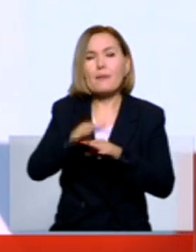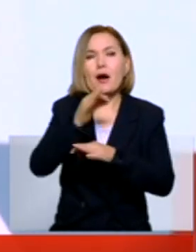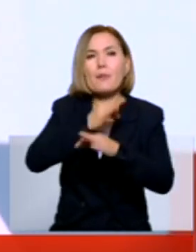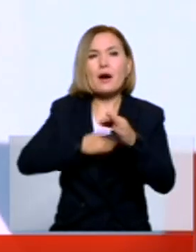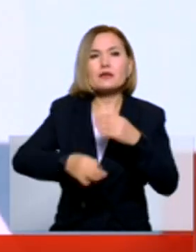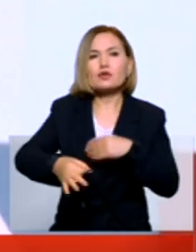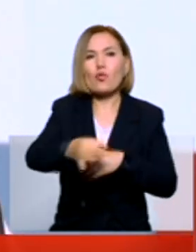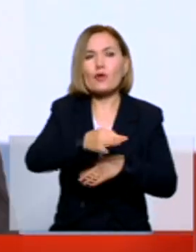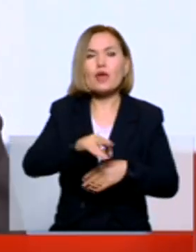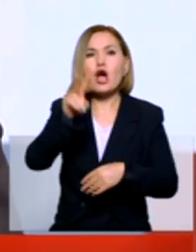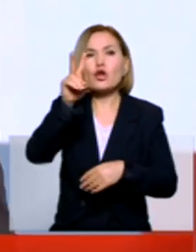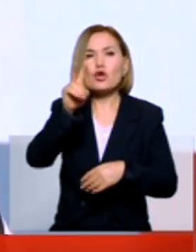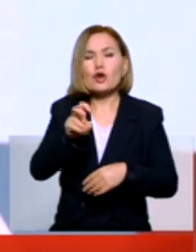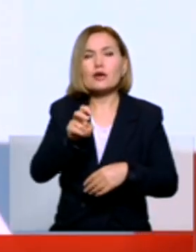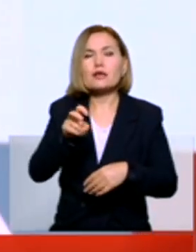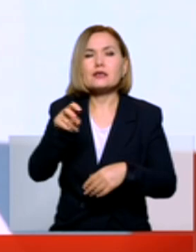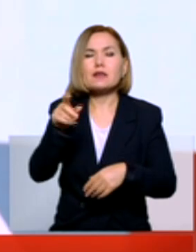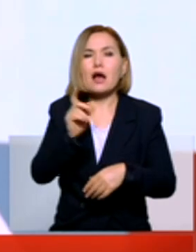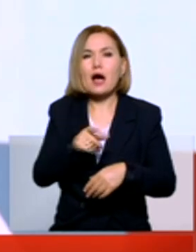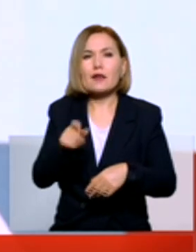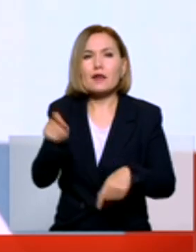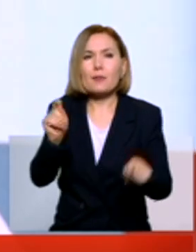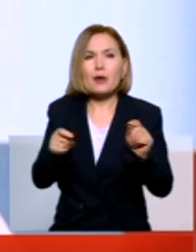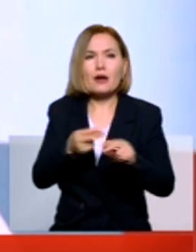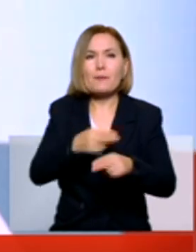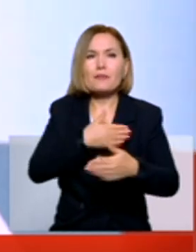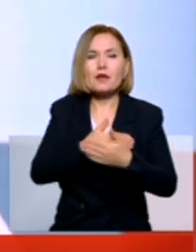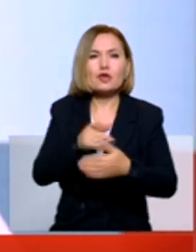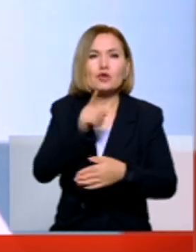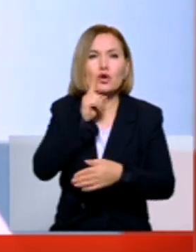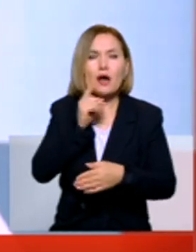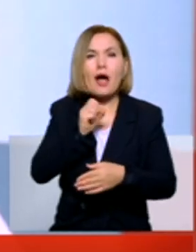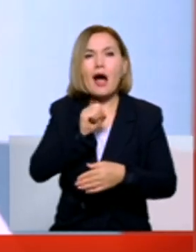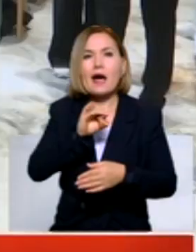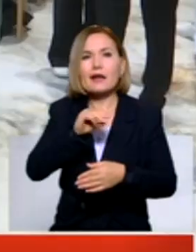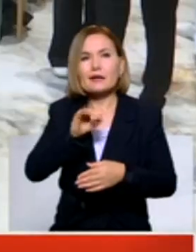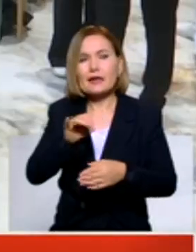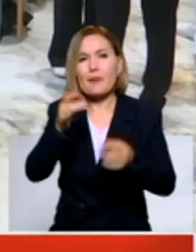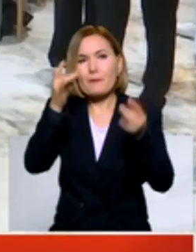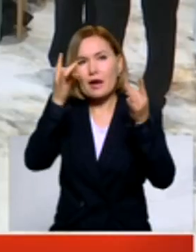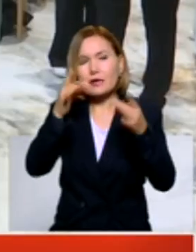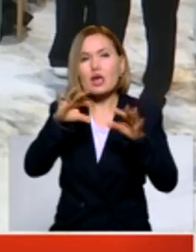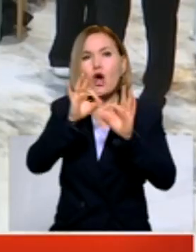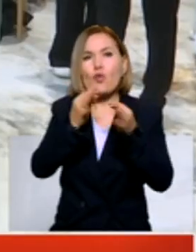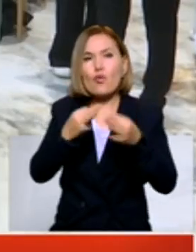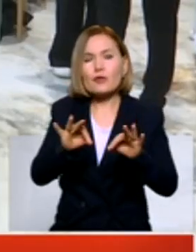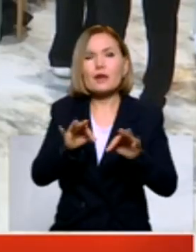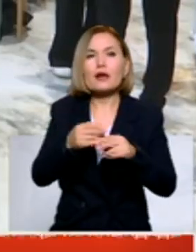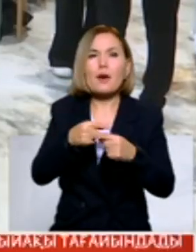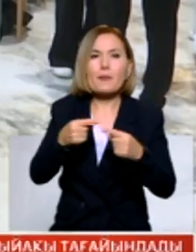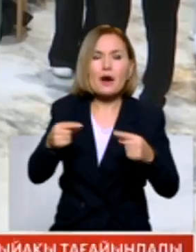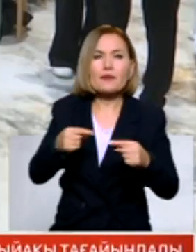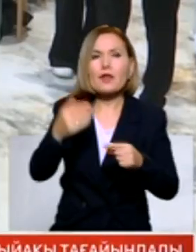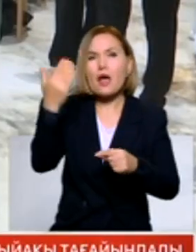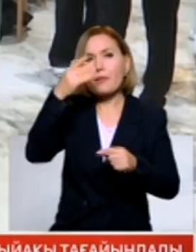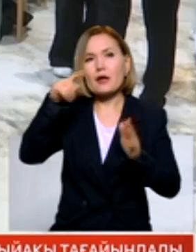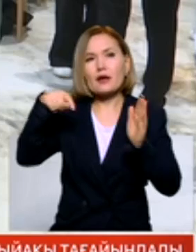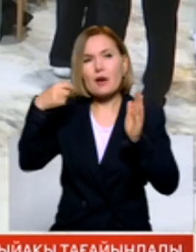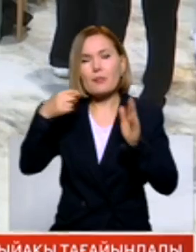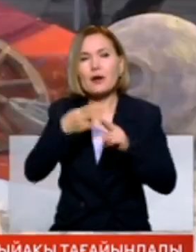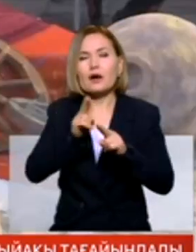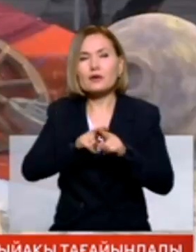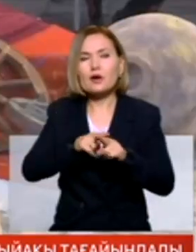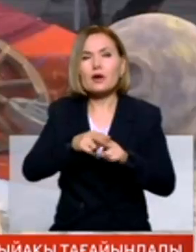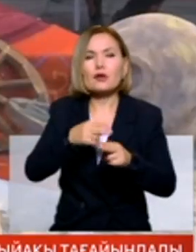батыс облыстарынан 200-дей делегат келді. Белсенді жастар IT, мәдениет, өнер, маркетинг, кинематография саласында